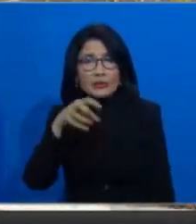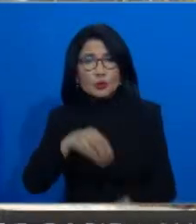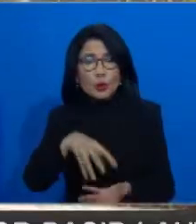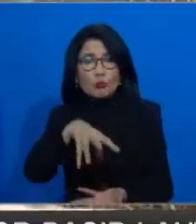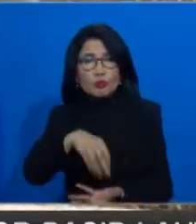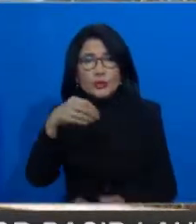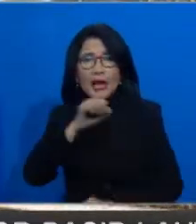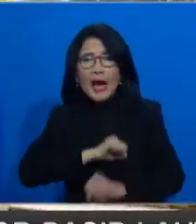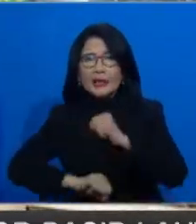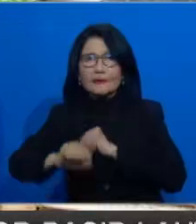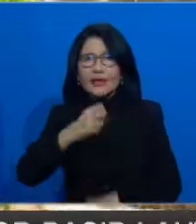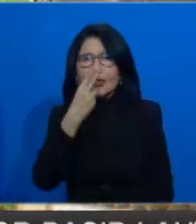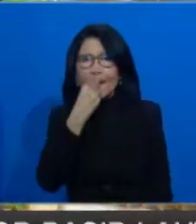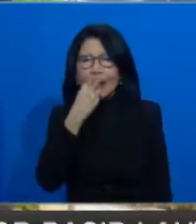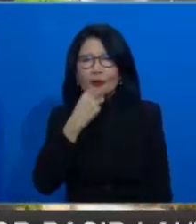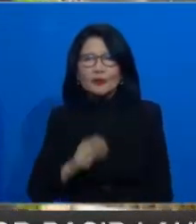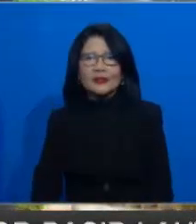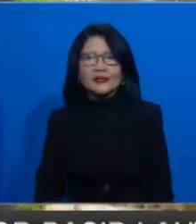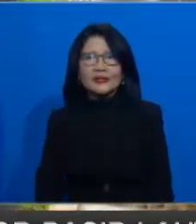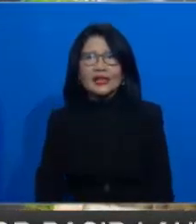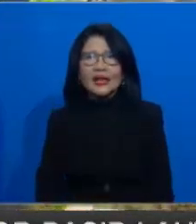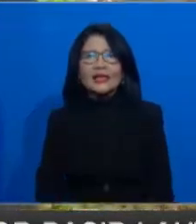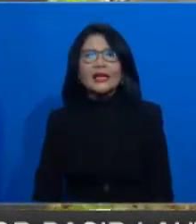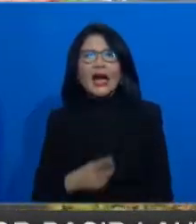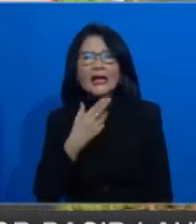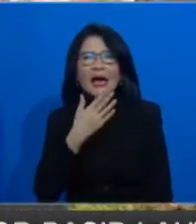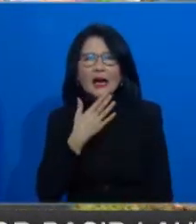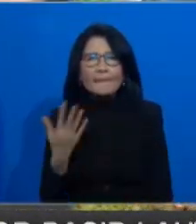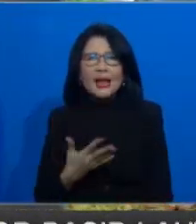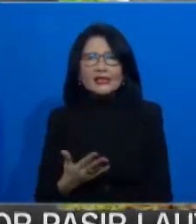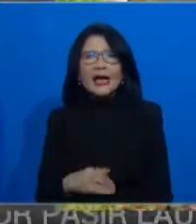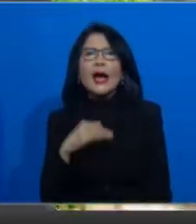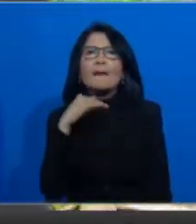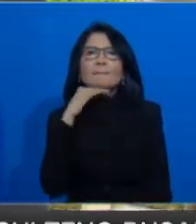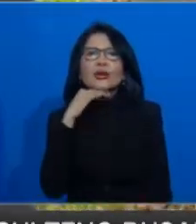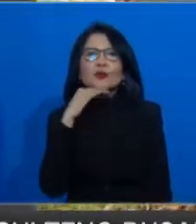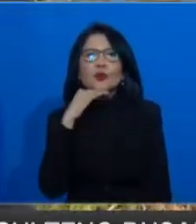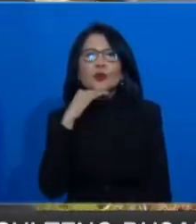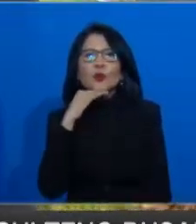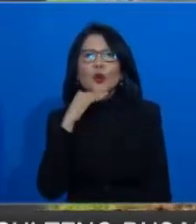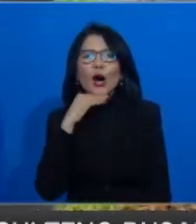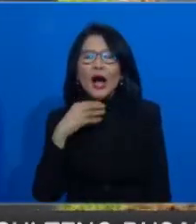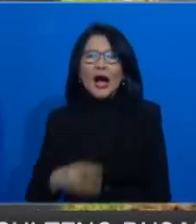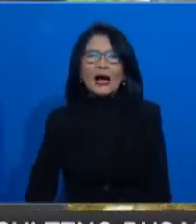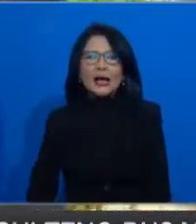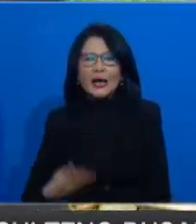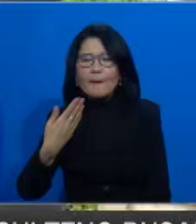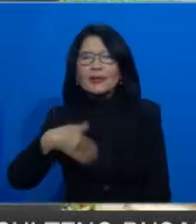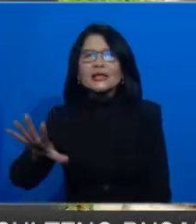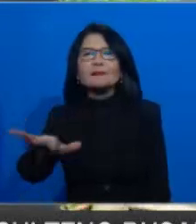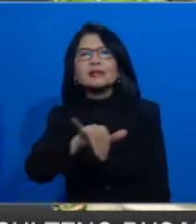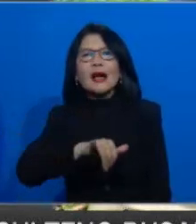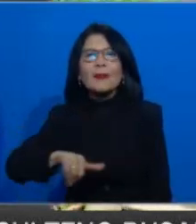warga Bandung. Sehingga pada saat itu muncul kebiasaan warga Bandung untuk saling menunggu untuk bepergian bersama di jalur ini.